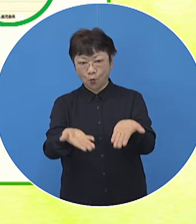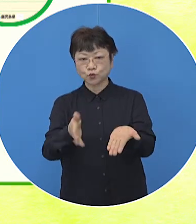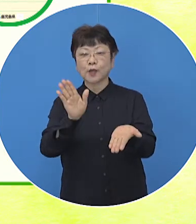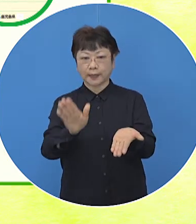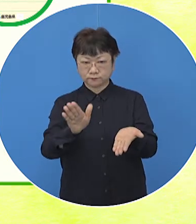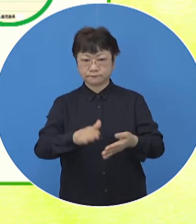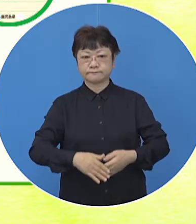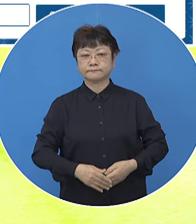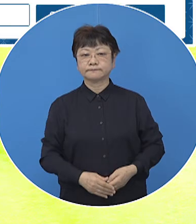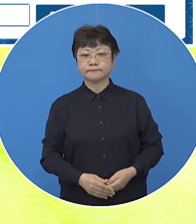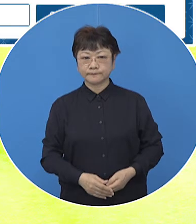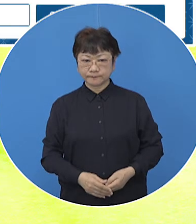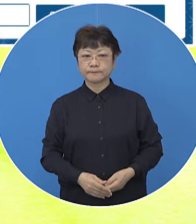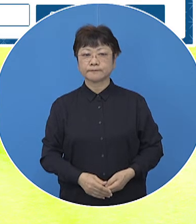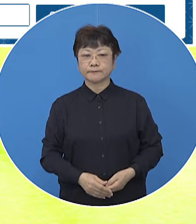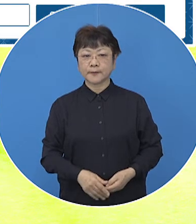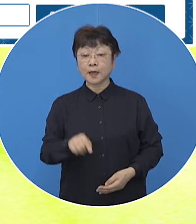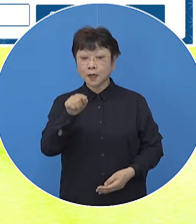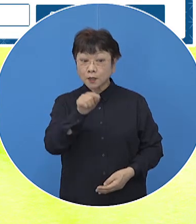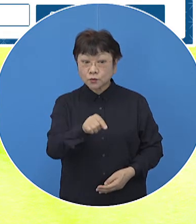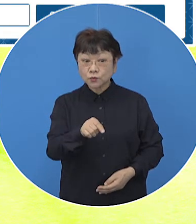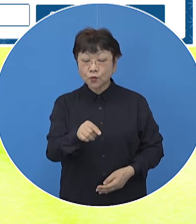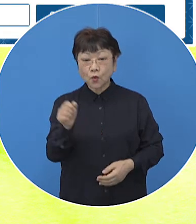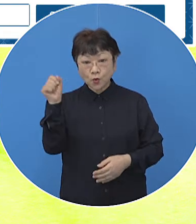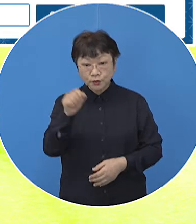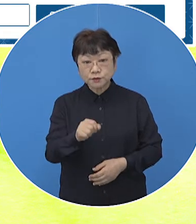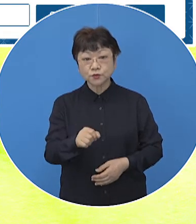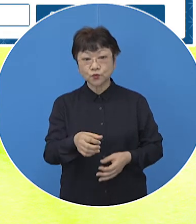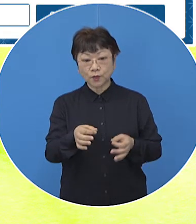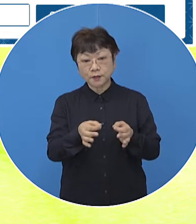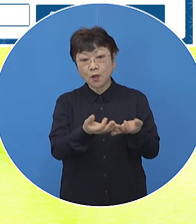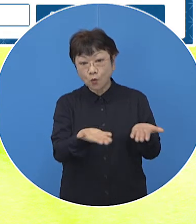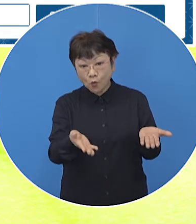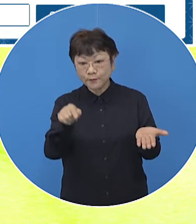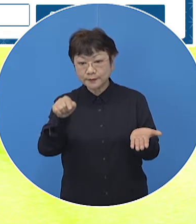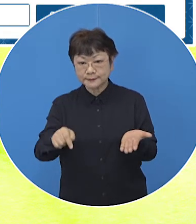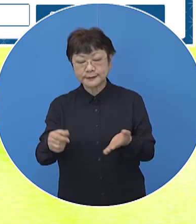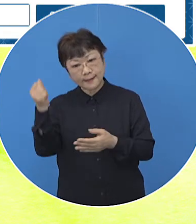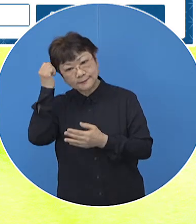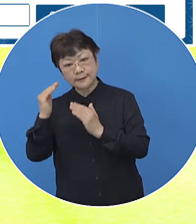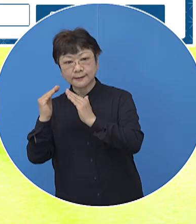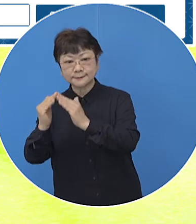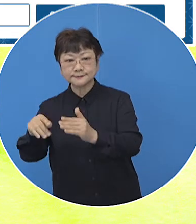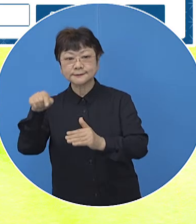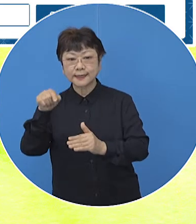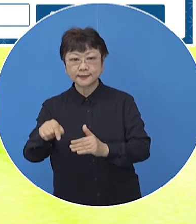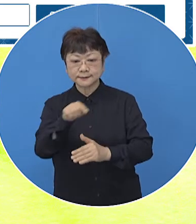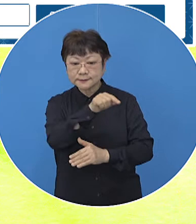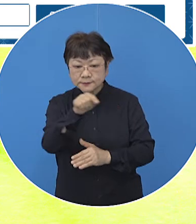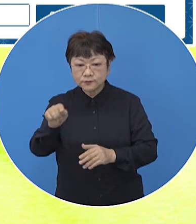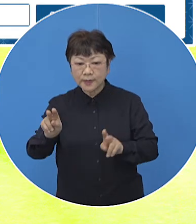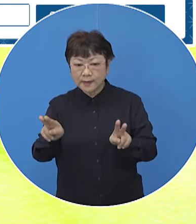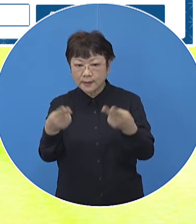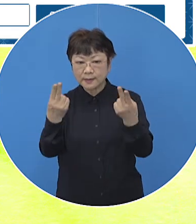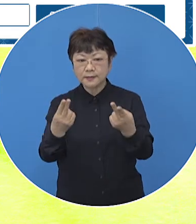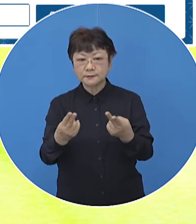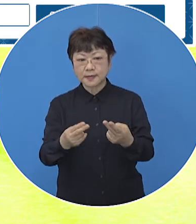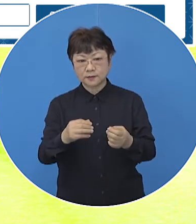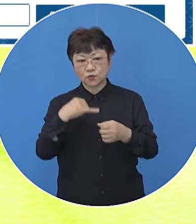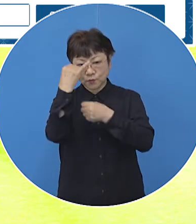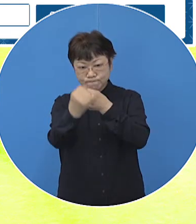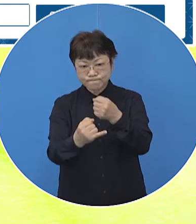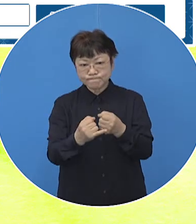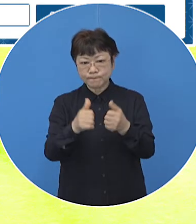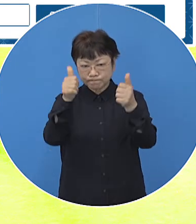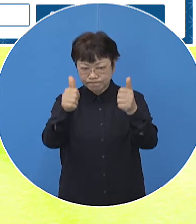付が行われます。また認証を受けた飲食店や宿泊施設はそれぞれ専用のウェブサイトで確認